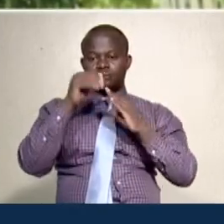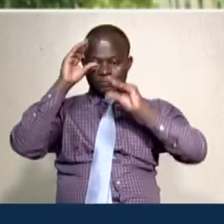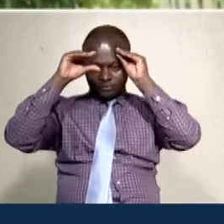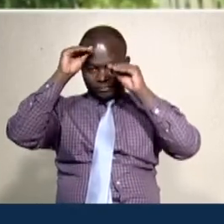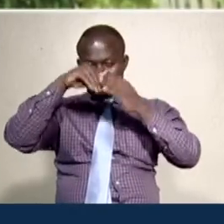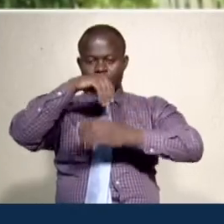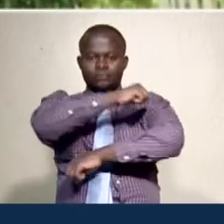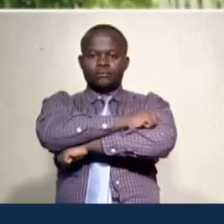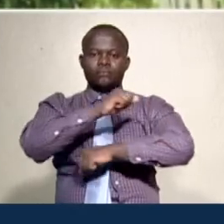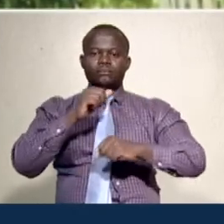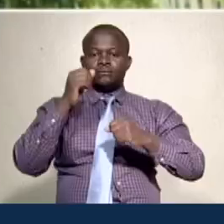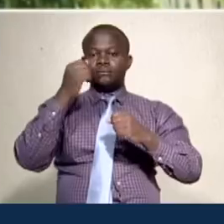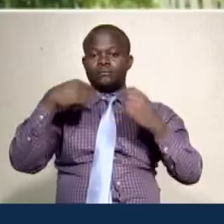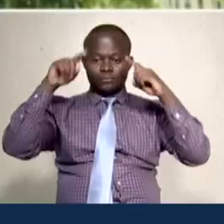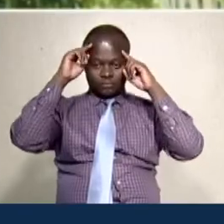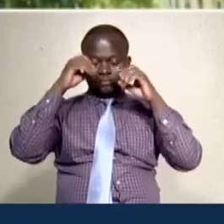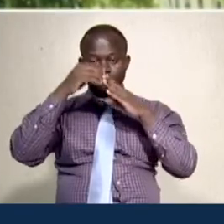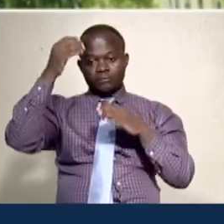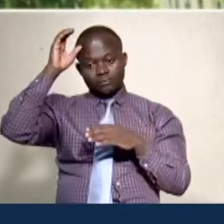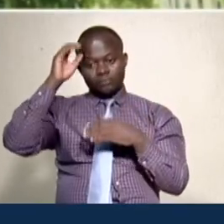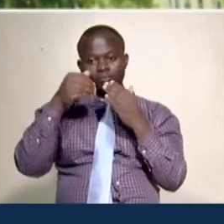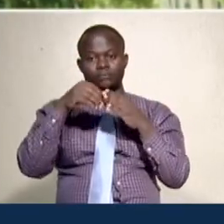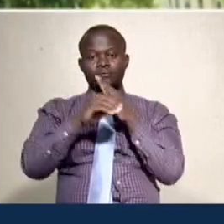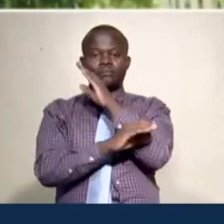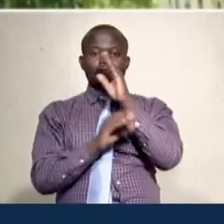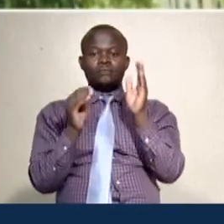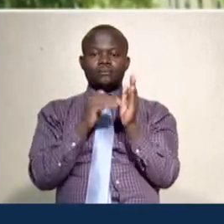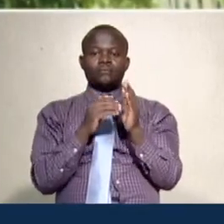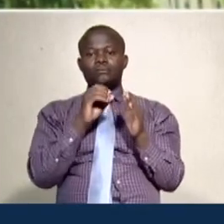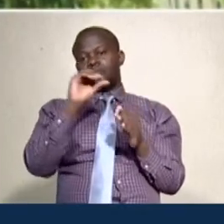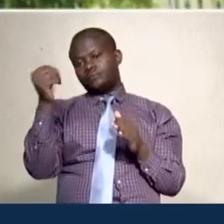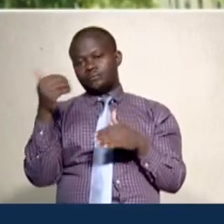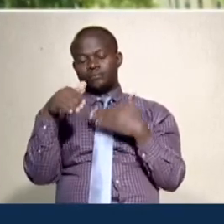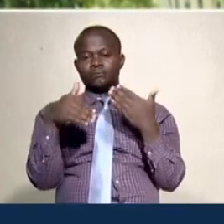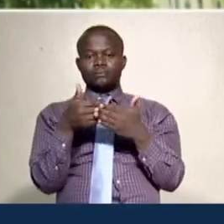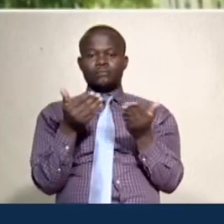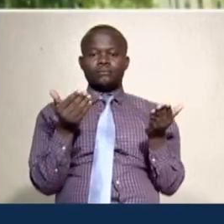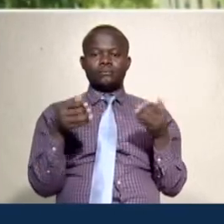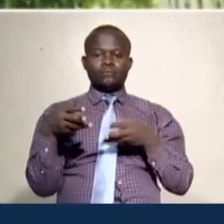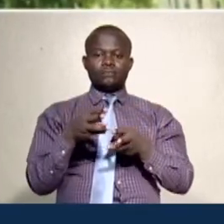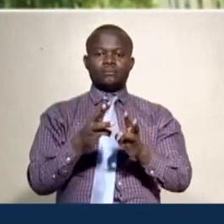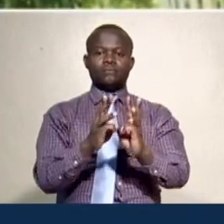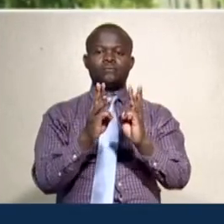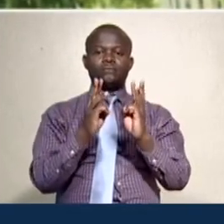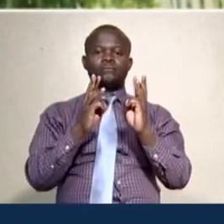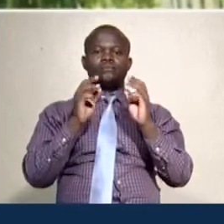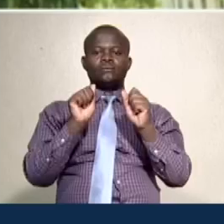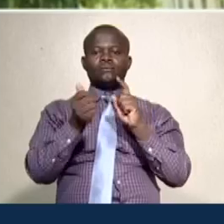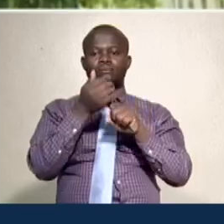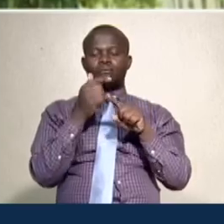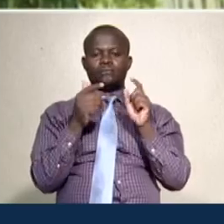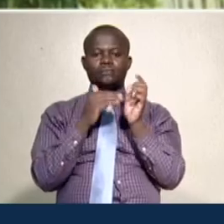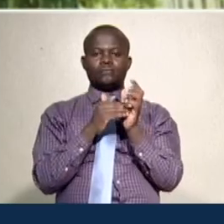amashuri nka universities cyangwa colleges hano mu gihugu cyangwa n'ahandi, ku buryo yabigeraho